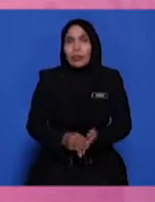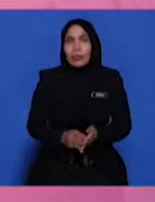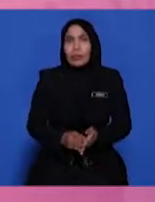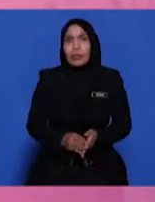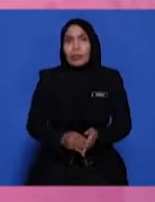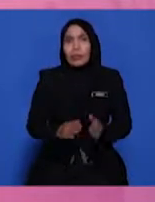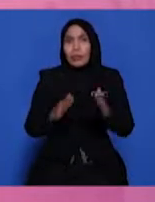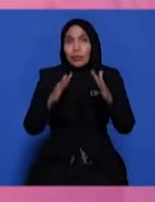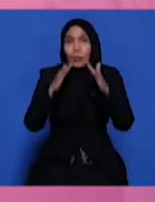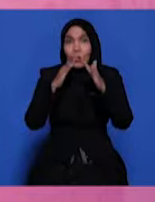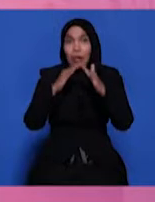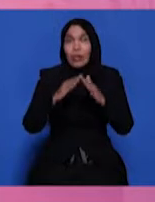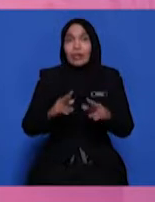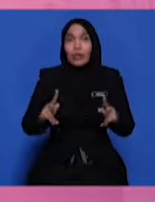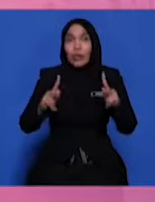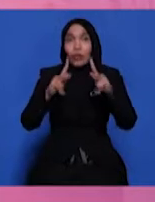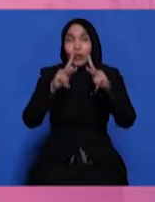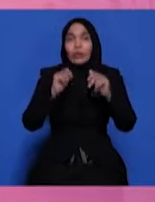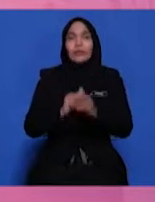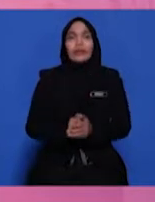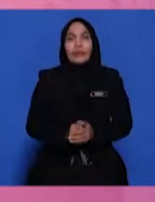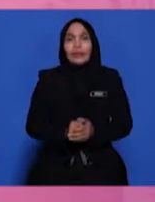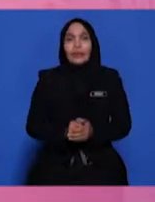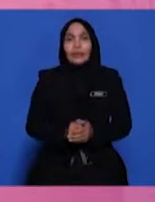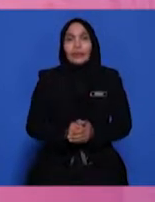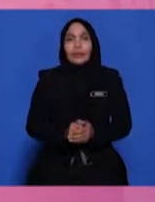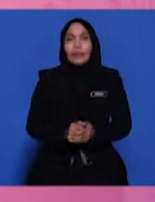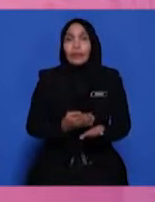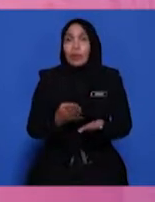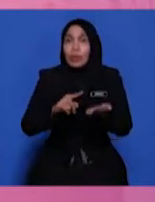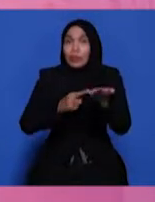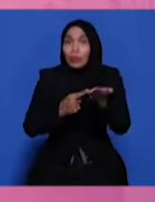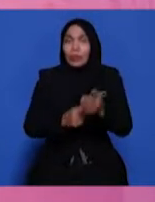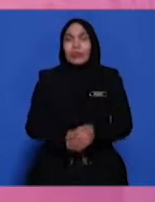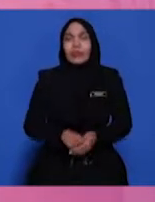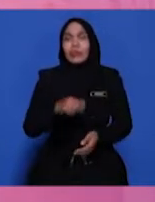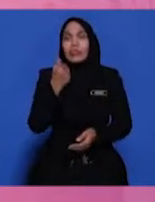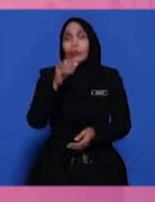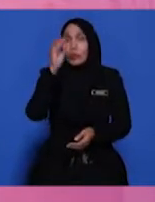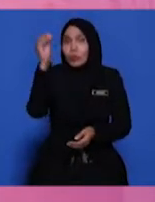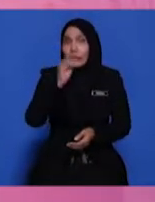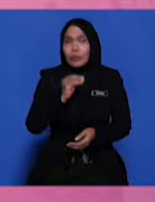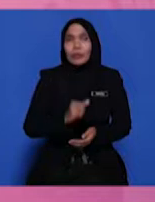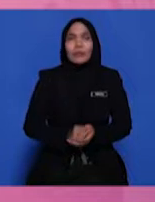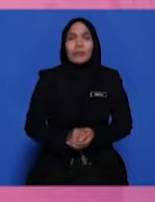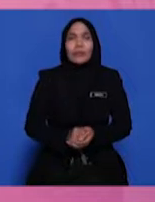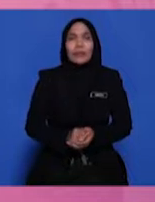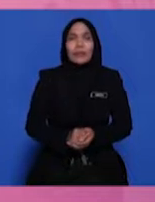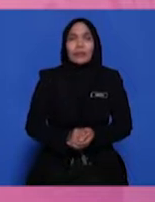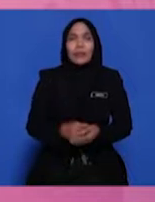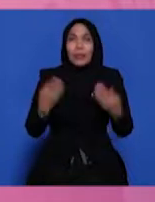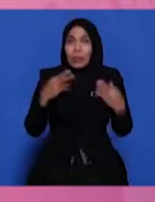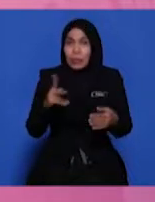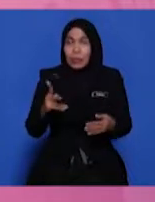RM504,000 selepas 6 tahun. Jika bayaran pendahuluan ialah 10% daripada harganya, adakah Puan